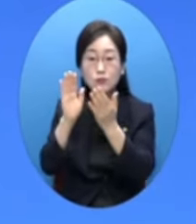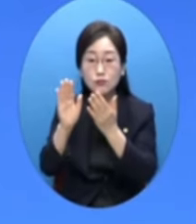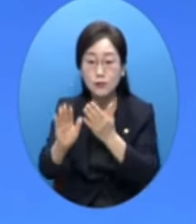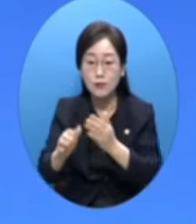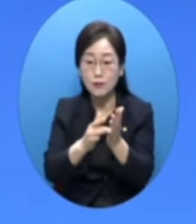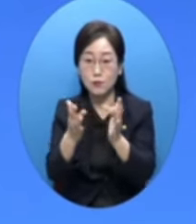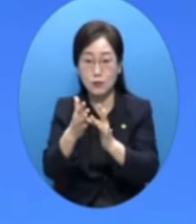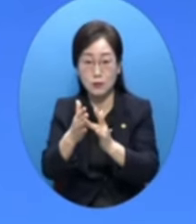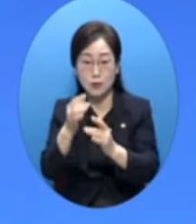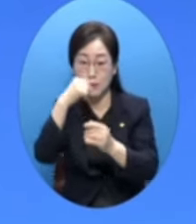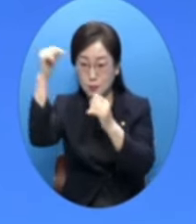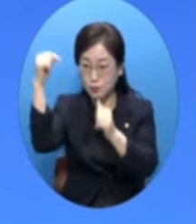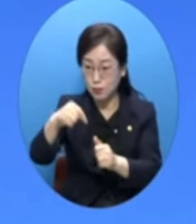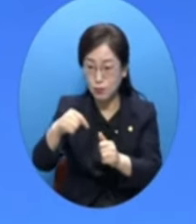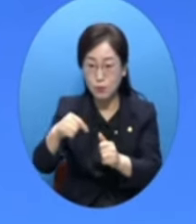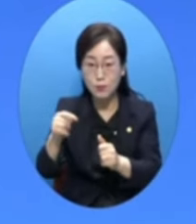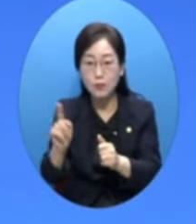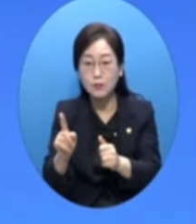예수께서 자기들에게 주실